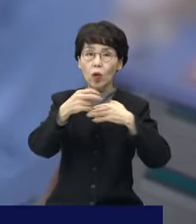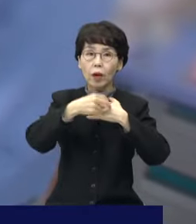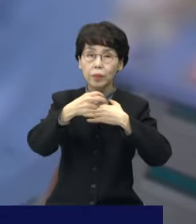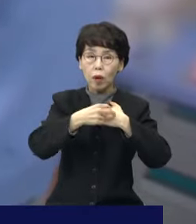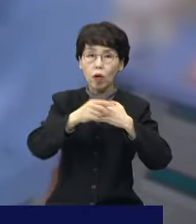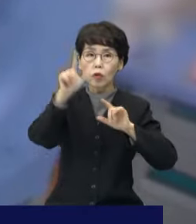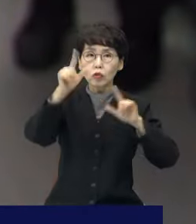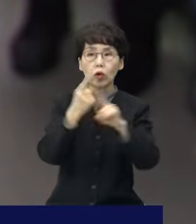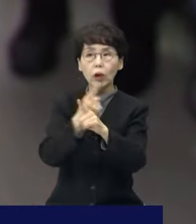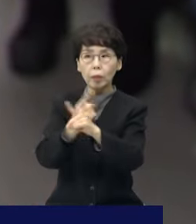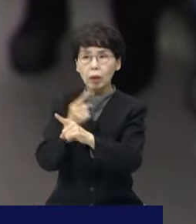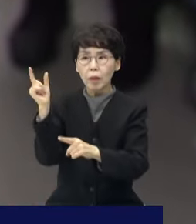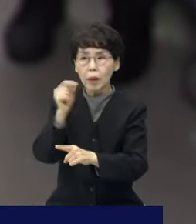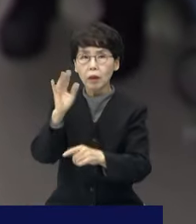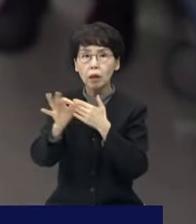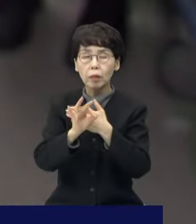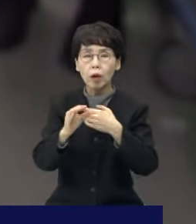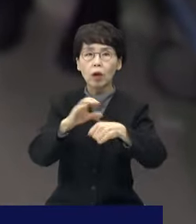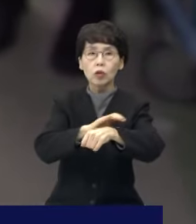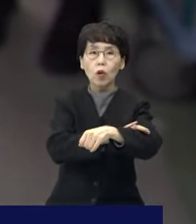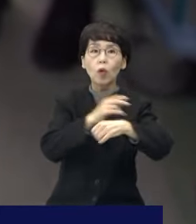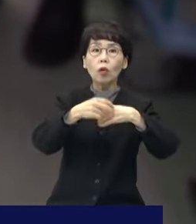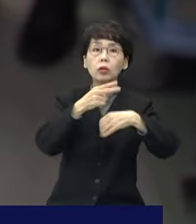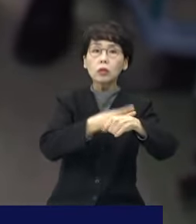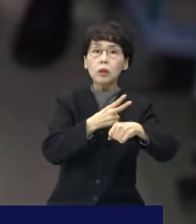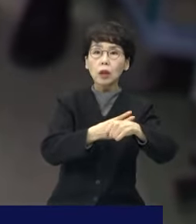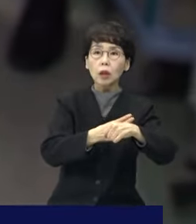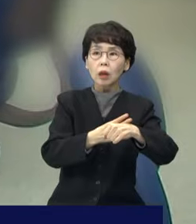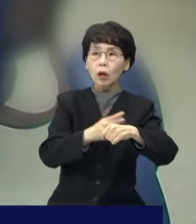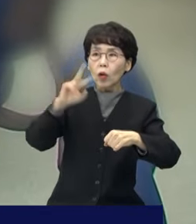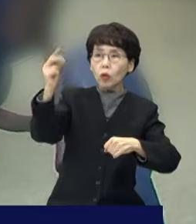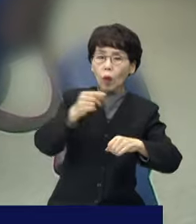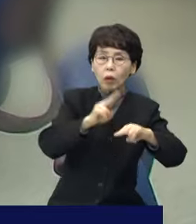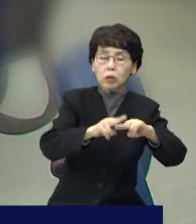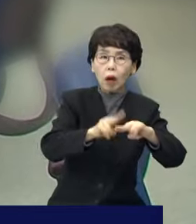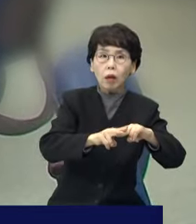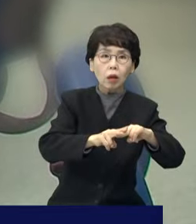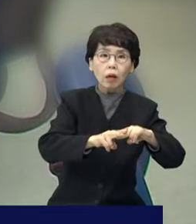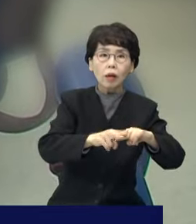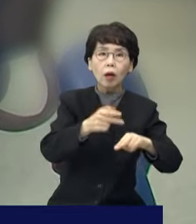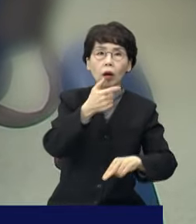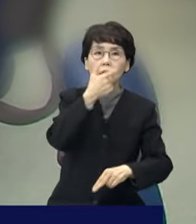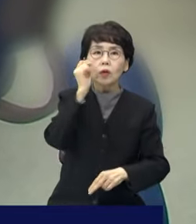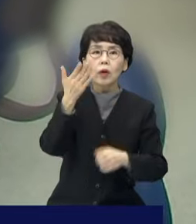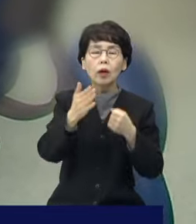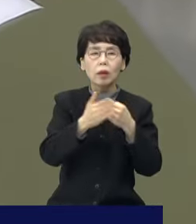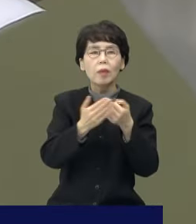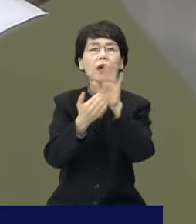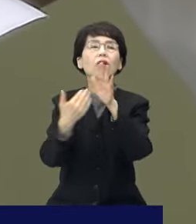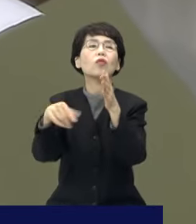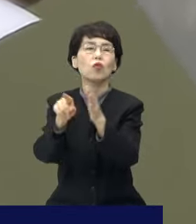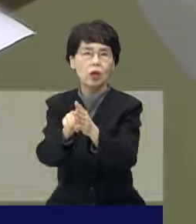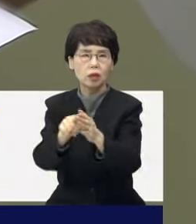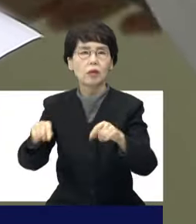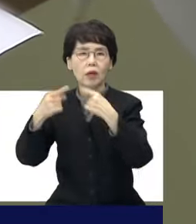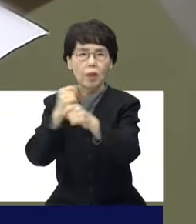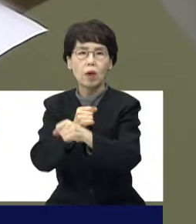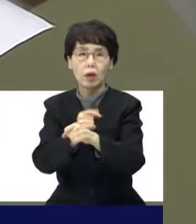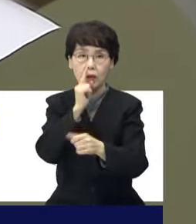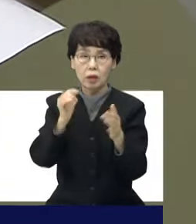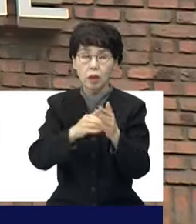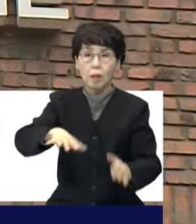등이 촉박하게 진행되면 전공의들이 돌아올 자리가 좁아져 이를 막으려고 협의체에 참여하는 거라고도 했습니다. 이들은 우선